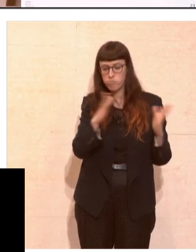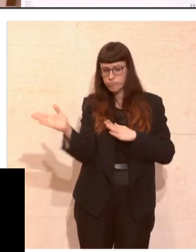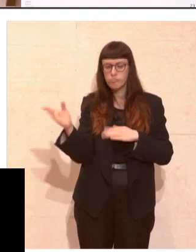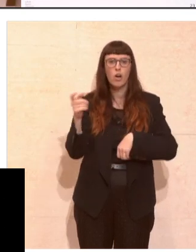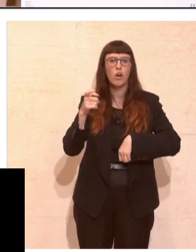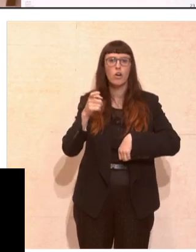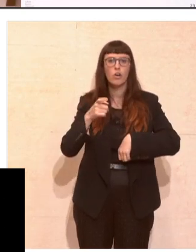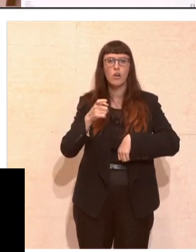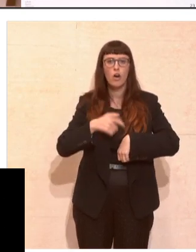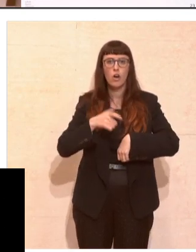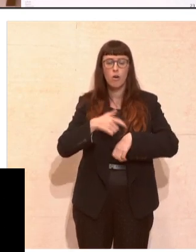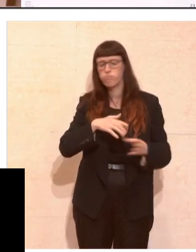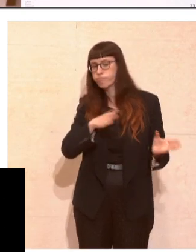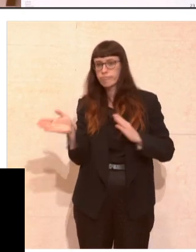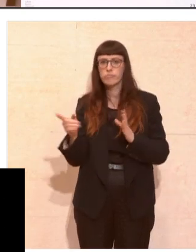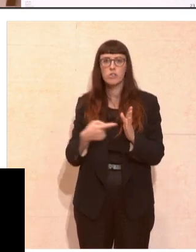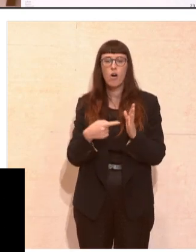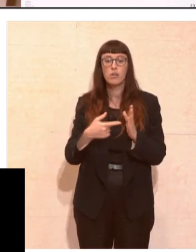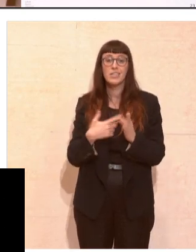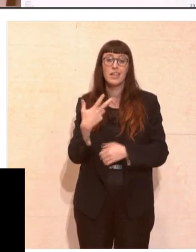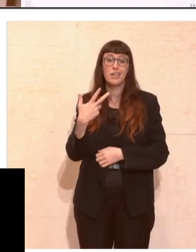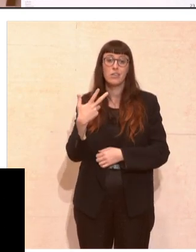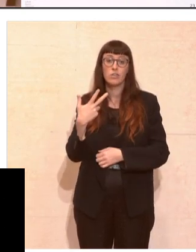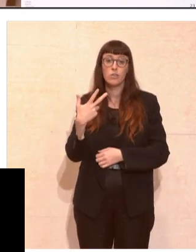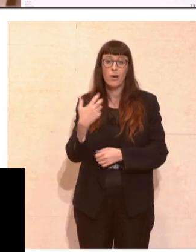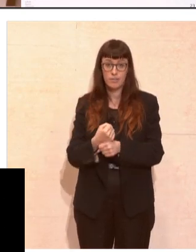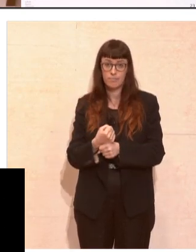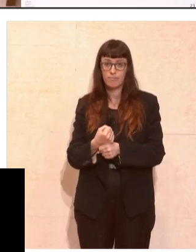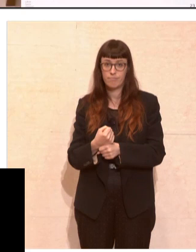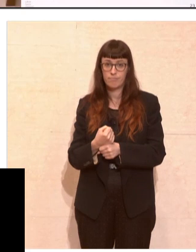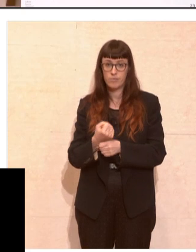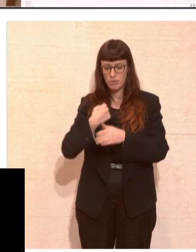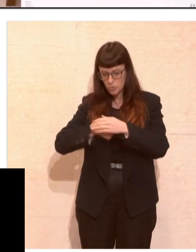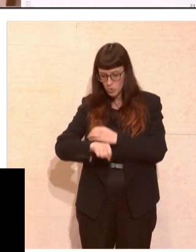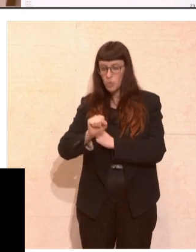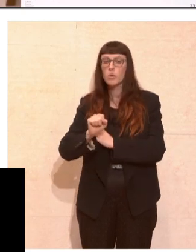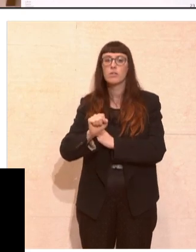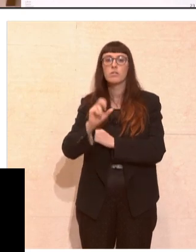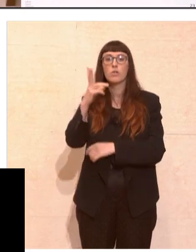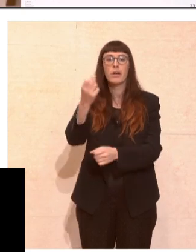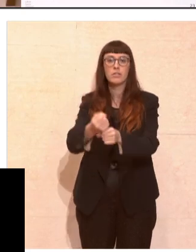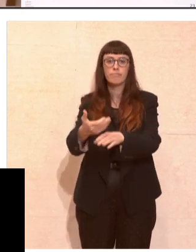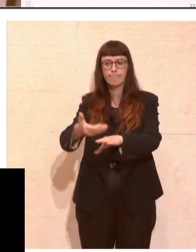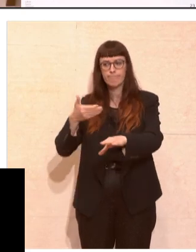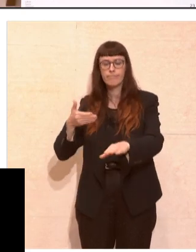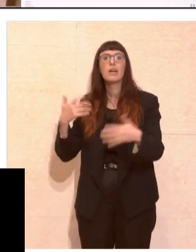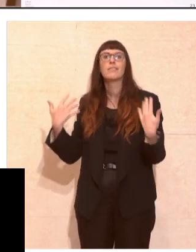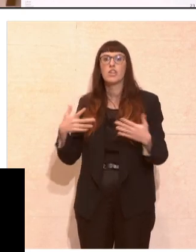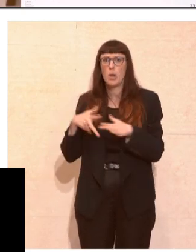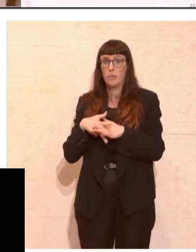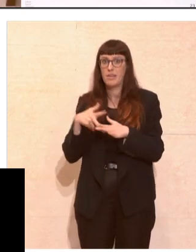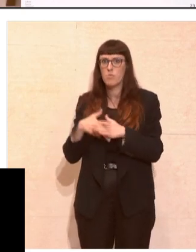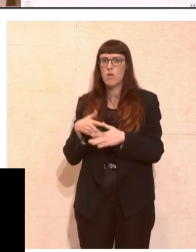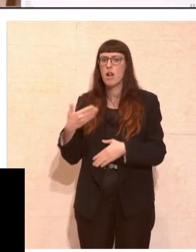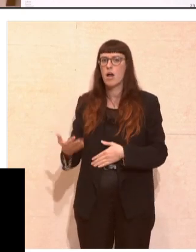vous livrer un peu le message à retenir dans ma présentation, c'est qu'il faut commencer à prendre soin du sommeil, pas seulement à l'école, mais vraiment au tout début de